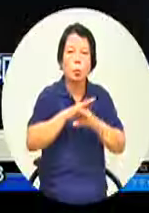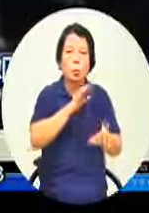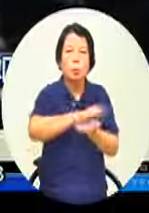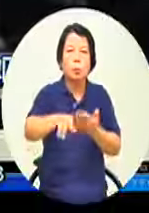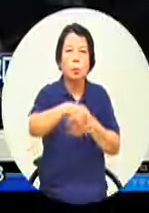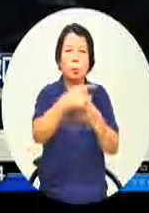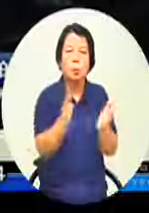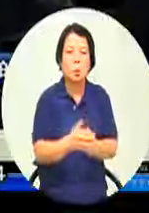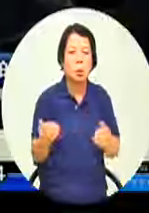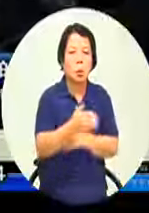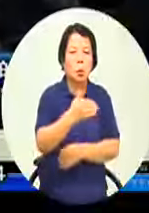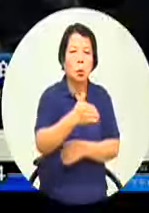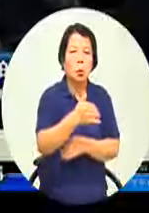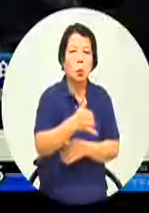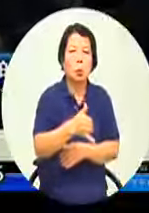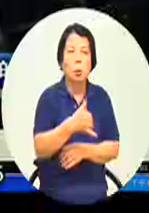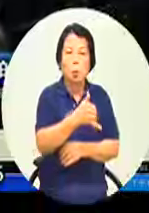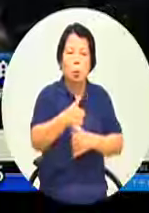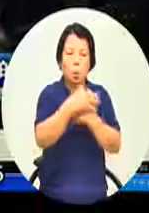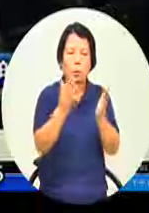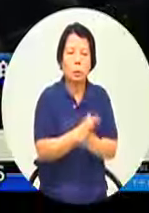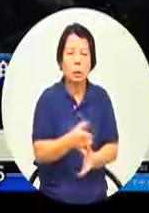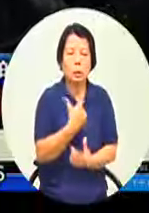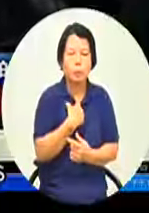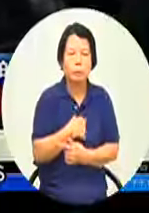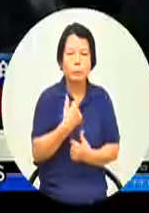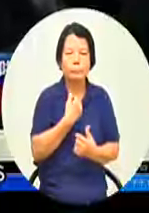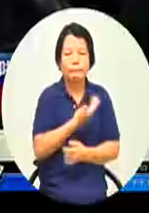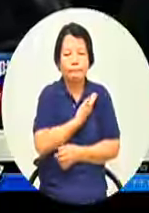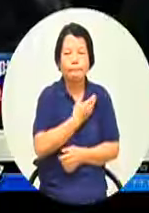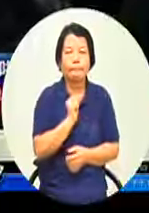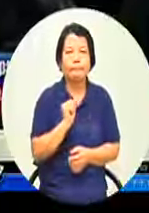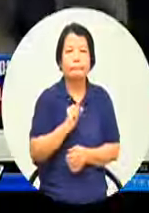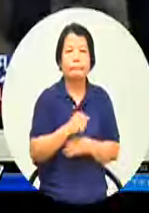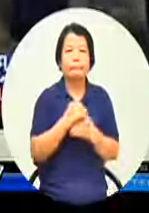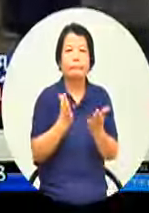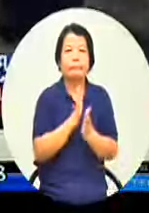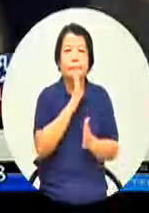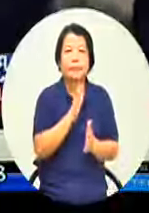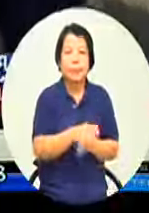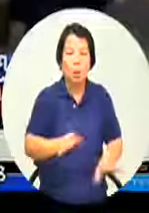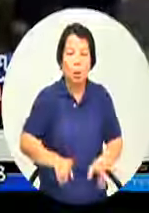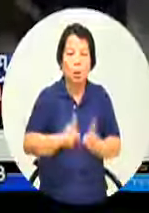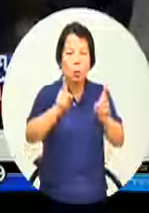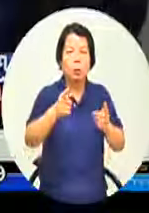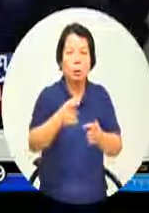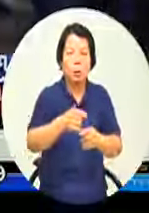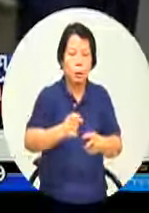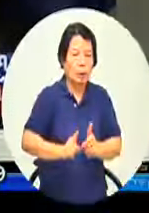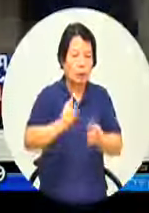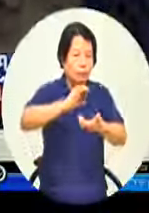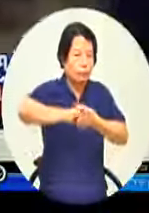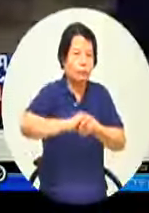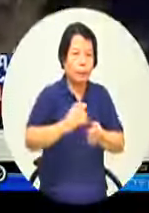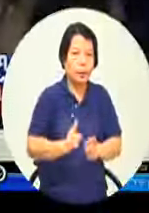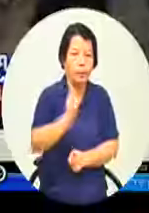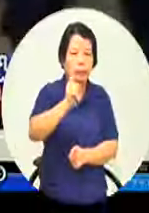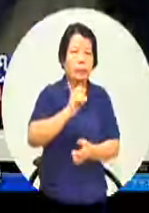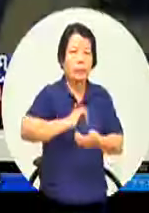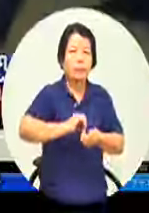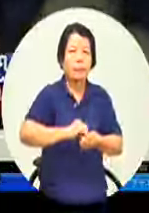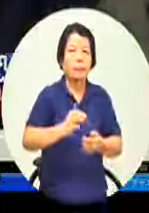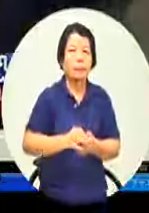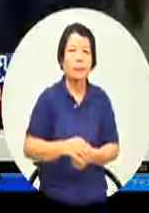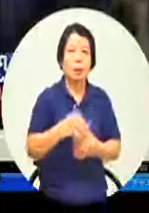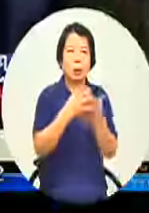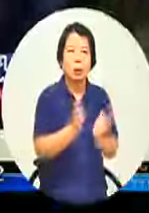哭无泪。 今年的货我看缺货的啦，涨价一定会涨啦。 永安渔会理事长说，这次寒害虱目鱼价格已